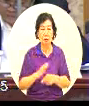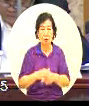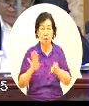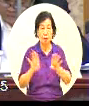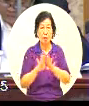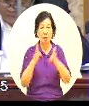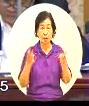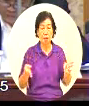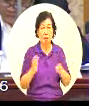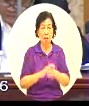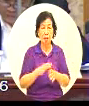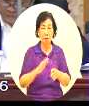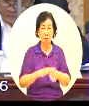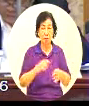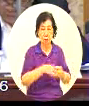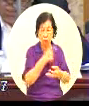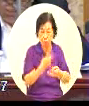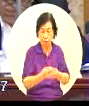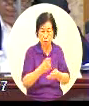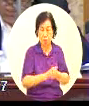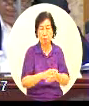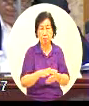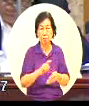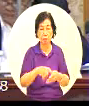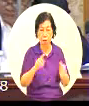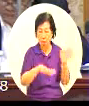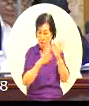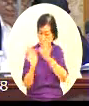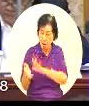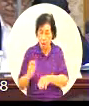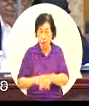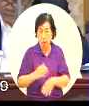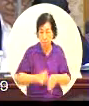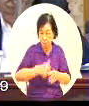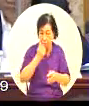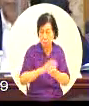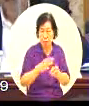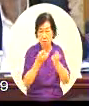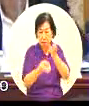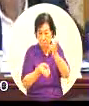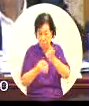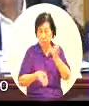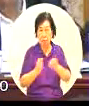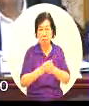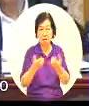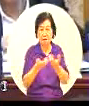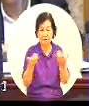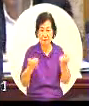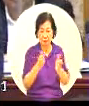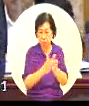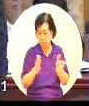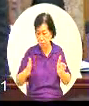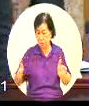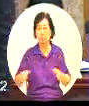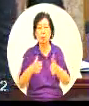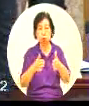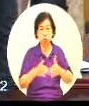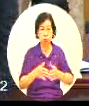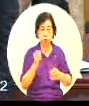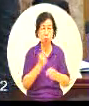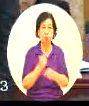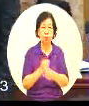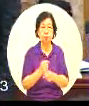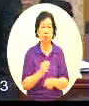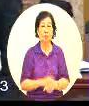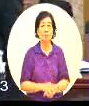体来做想象没有问题，但是细节的执行上面可能要分阶段来做。 好，这安尼好啦，这